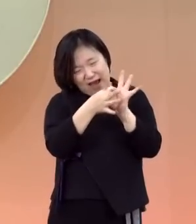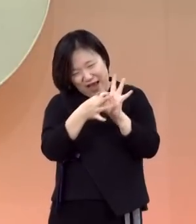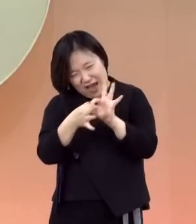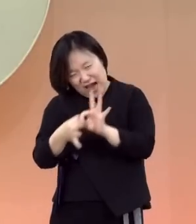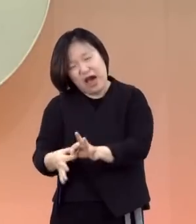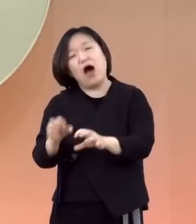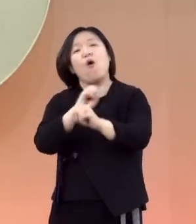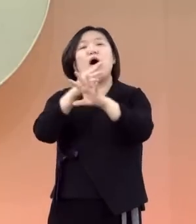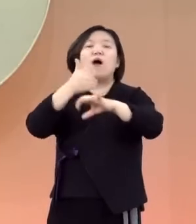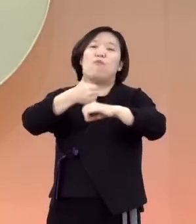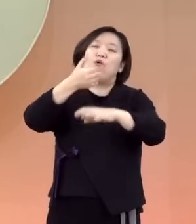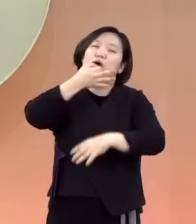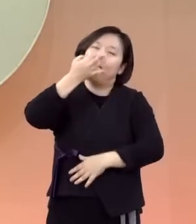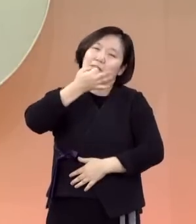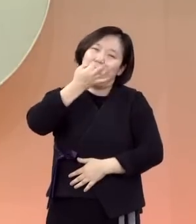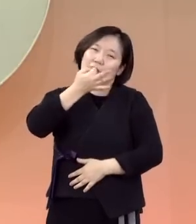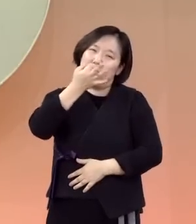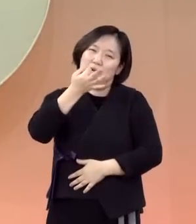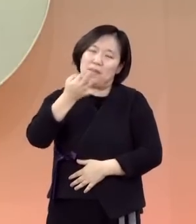했습니다.그는